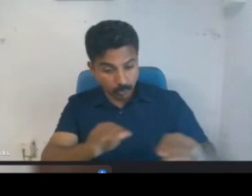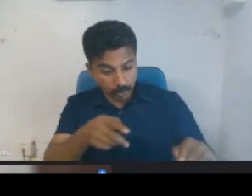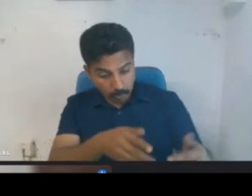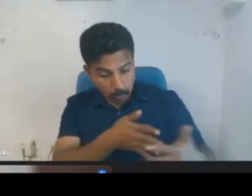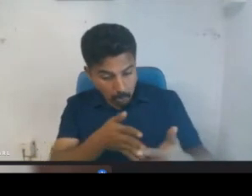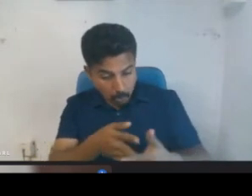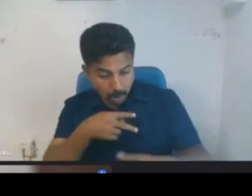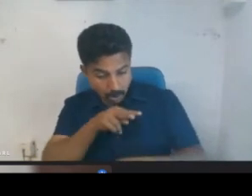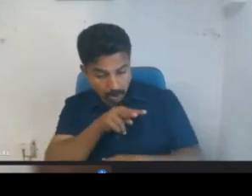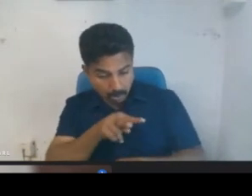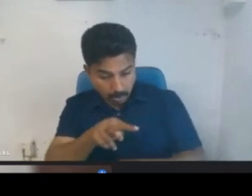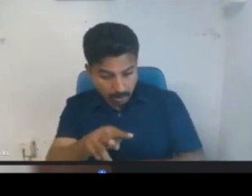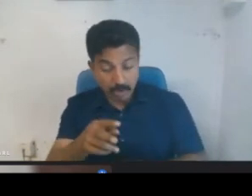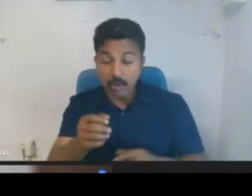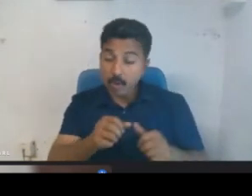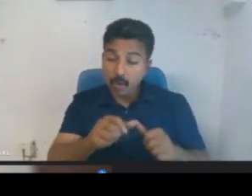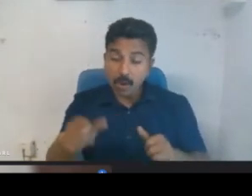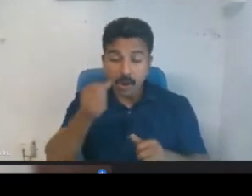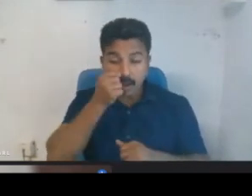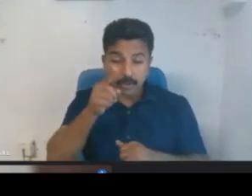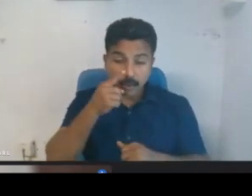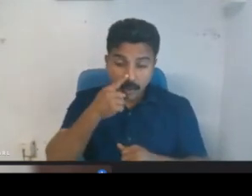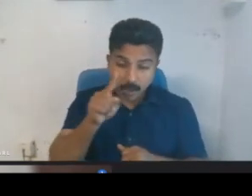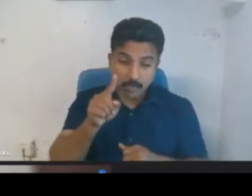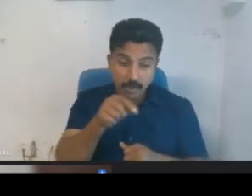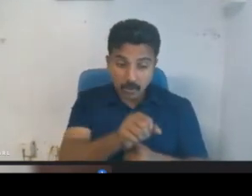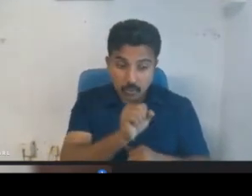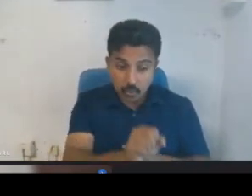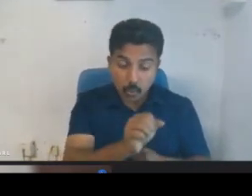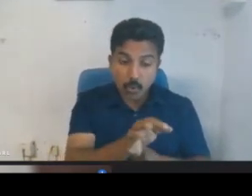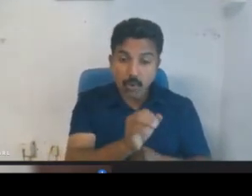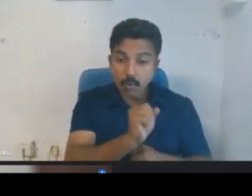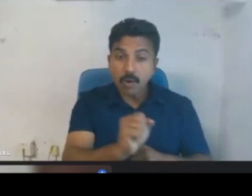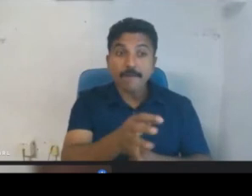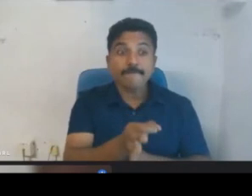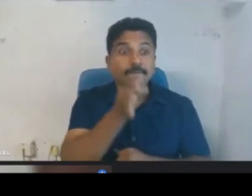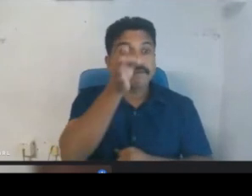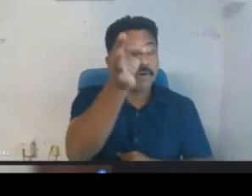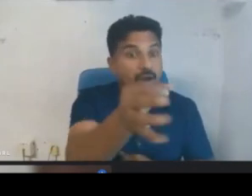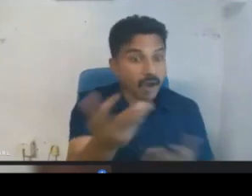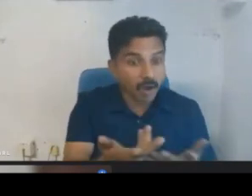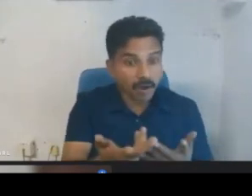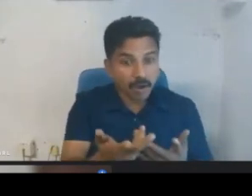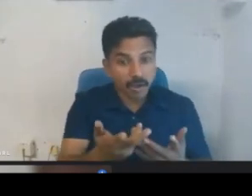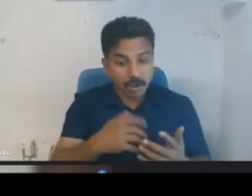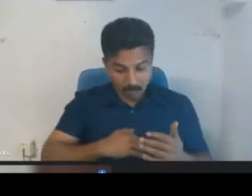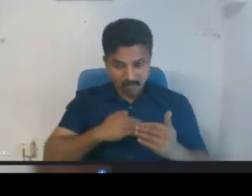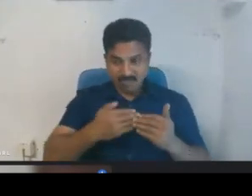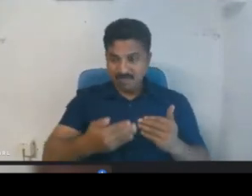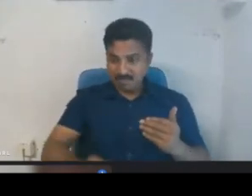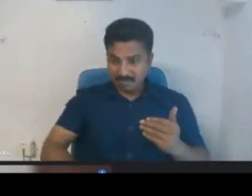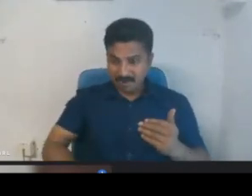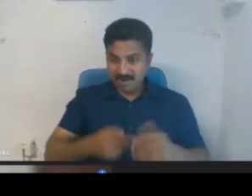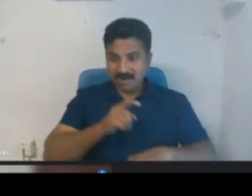നിങ്ങൾ എല്ലാ അമ്മമാരും എല്ലാ അച്ഛന്മാരും ആഗ്രഹിക്കുന്ന പോലെ തന്നെ നിങ്ങളുടെ കുട്ടികളുടെ ഭാവിയെ പറ്റി കുഞ്ഞ് അമ്മയുടെ ഉദരത്തിലായിരിക്കുമ്പോൾ